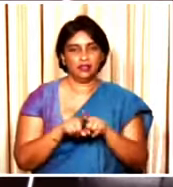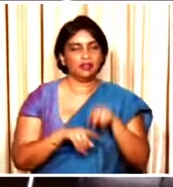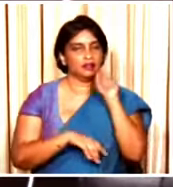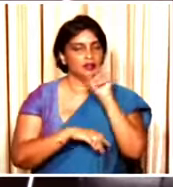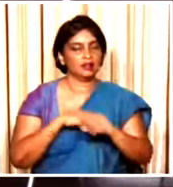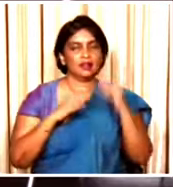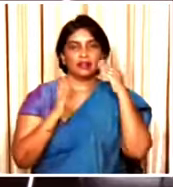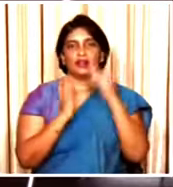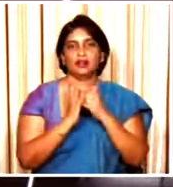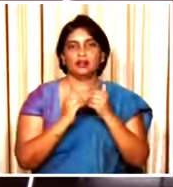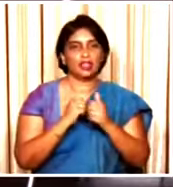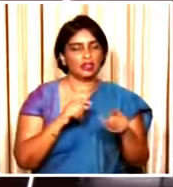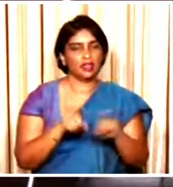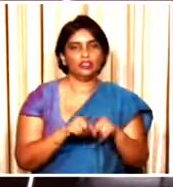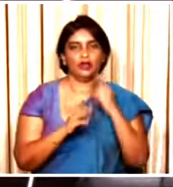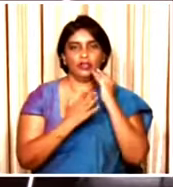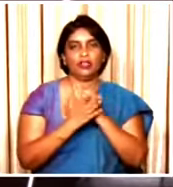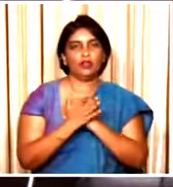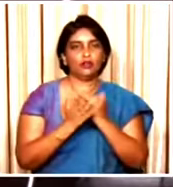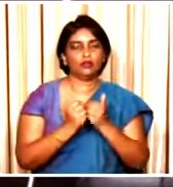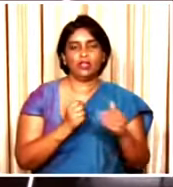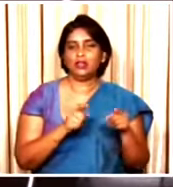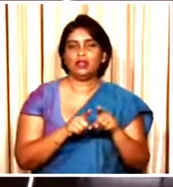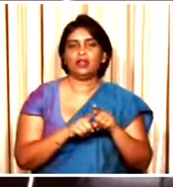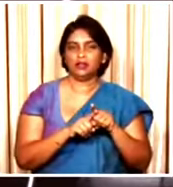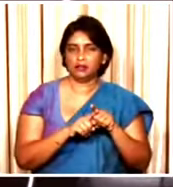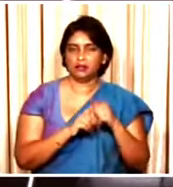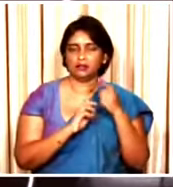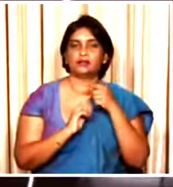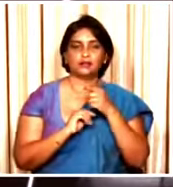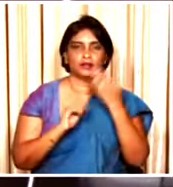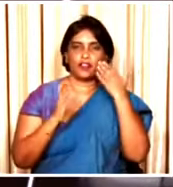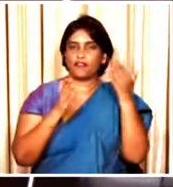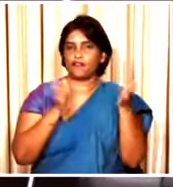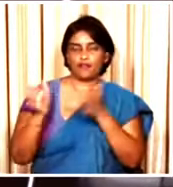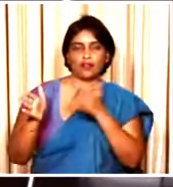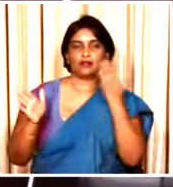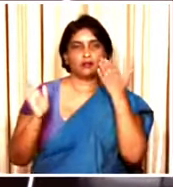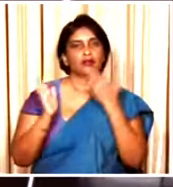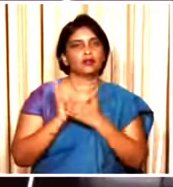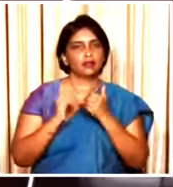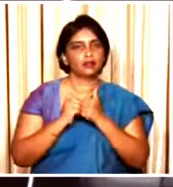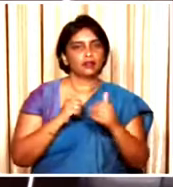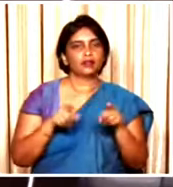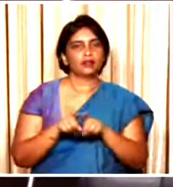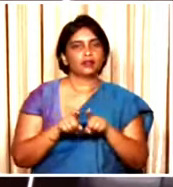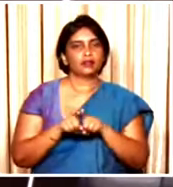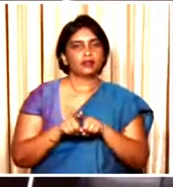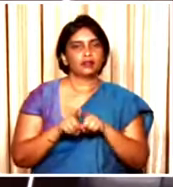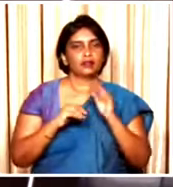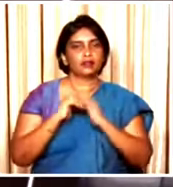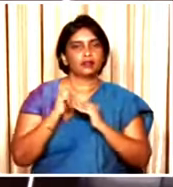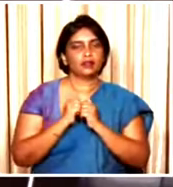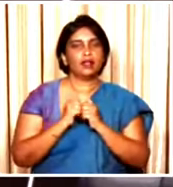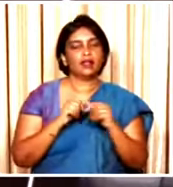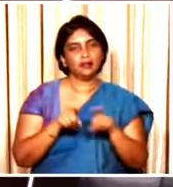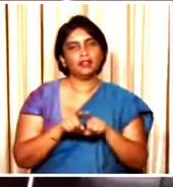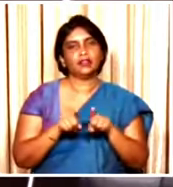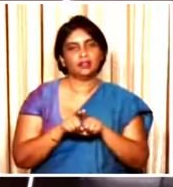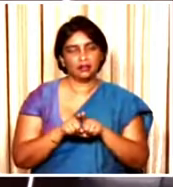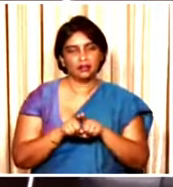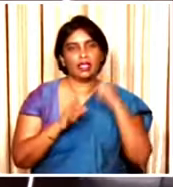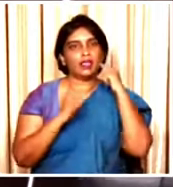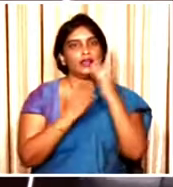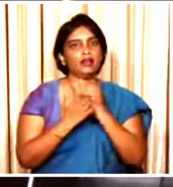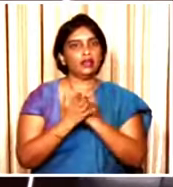සංවිධායකවරු 7-8 දිනක් මේ සංවිධායකයන් දීපු පිළිබඳව අපිට වෙනම කියන්න කාරණා තියෙනවා නමුත් මම ඒක කියන්න කාරණා ගන්නෑ කවුද මේවා ඉන්නේ කවු සංවිධායකවරු පත්